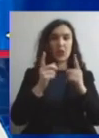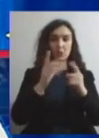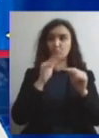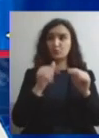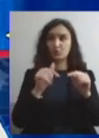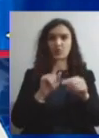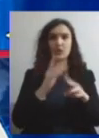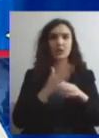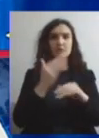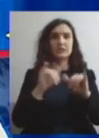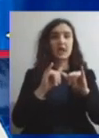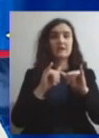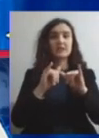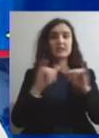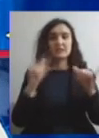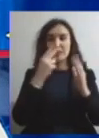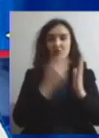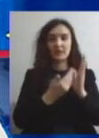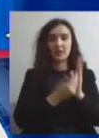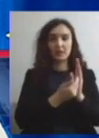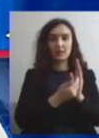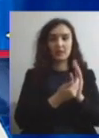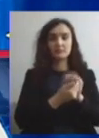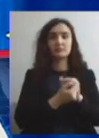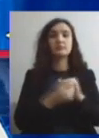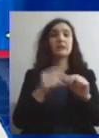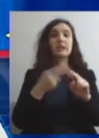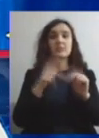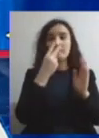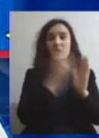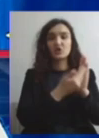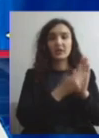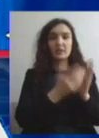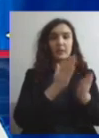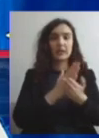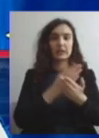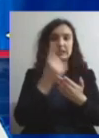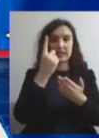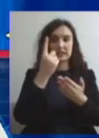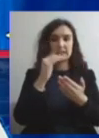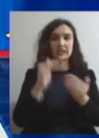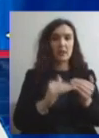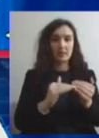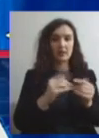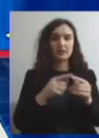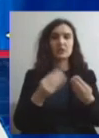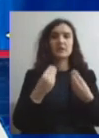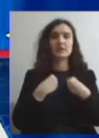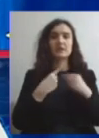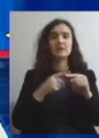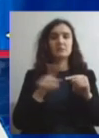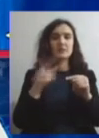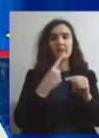მისი გავრცელების კოეფიციენტი. ამ ეტაპისთვის ეს კოეფიციენტი არის 1-ზე დაბალი, რაც გვაძლევს ჩვენ იმის ვარაუდს,